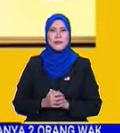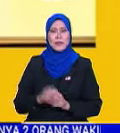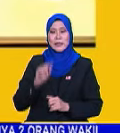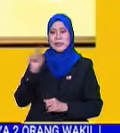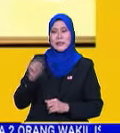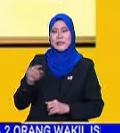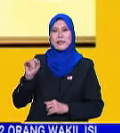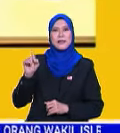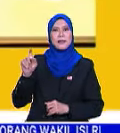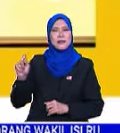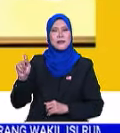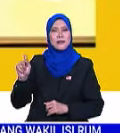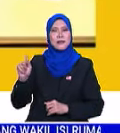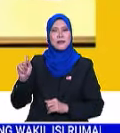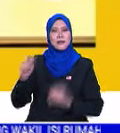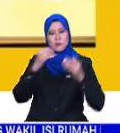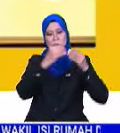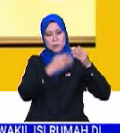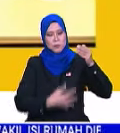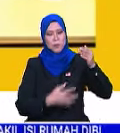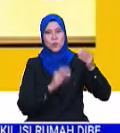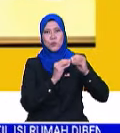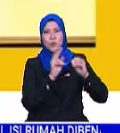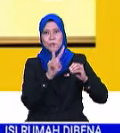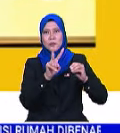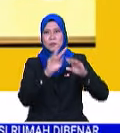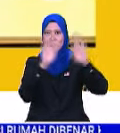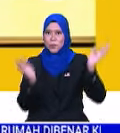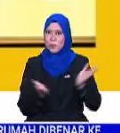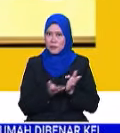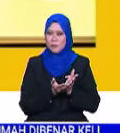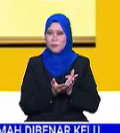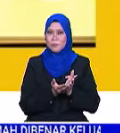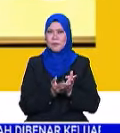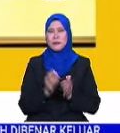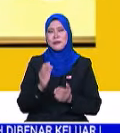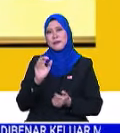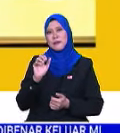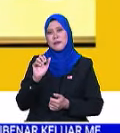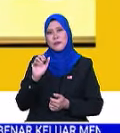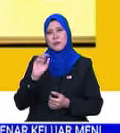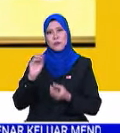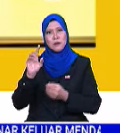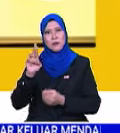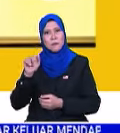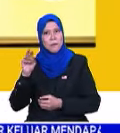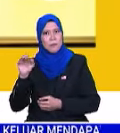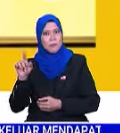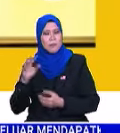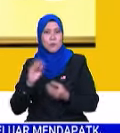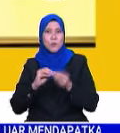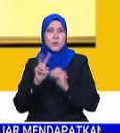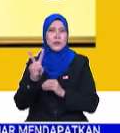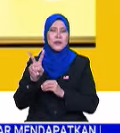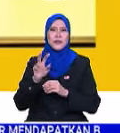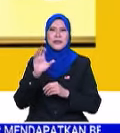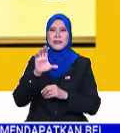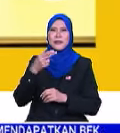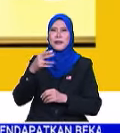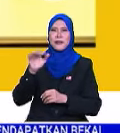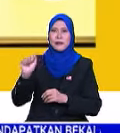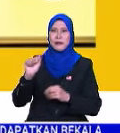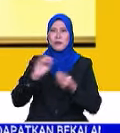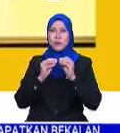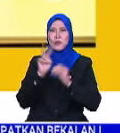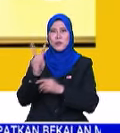Ziad Zulkifli, ranking number 2 dunia. Abdul Latif Romli, number 2 dunia. Chia Lik Hau, number